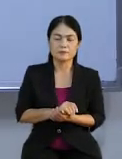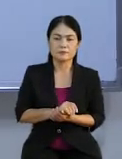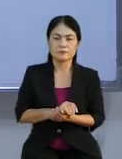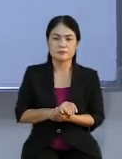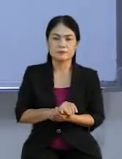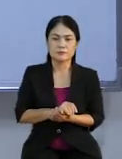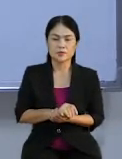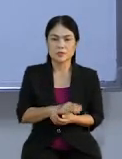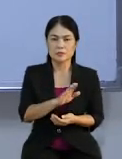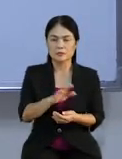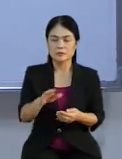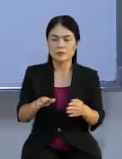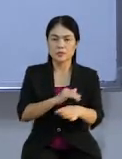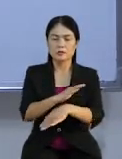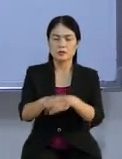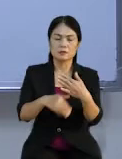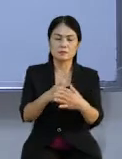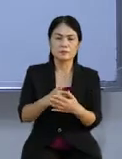còn cái này nếp bộ đọc này